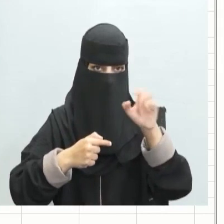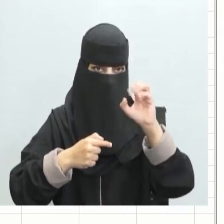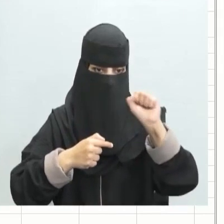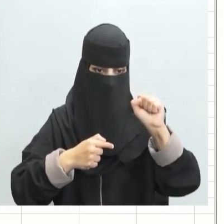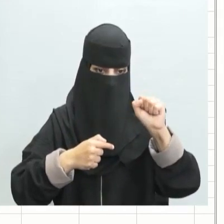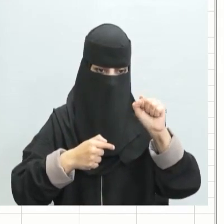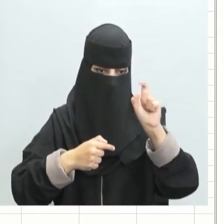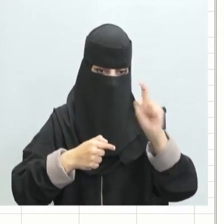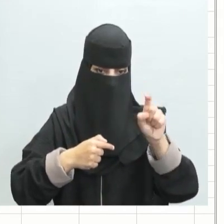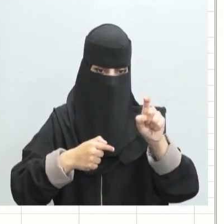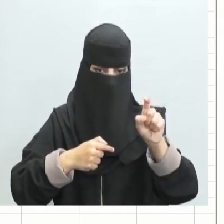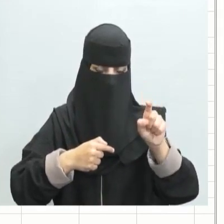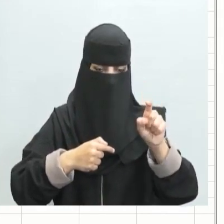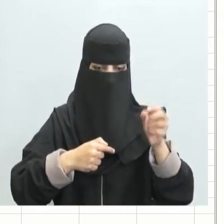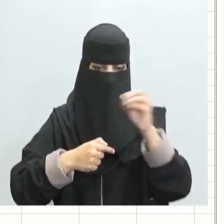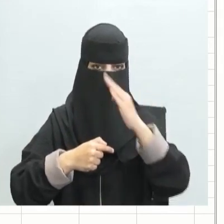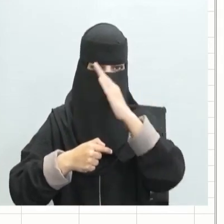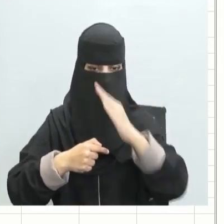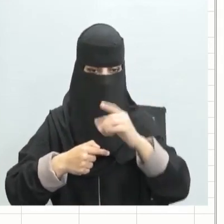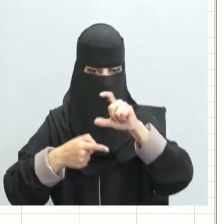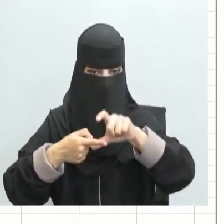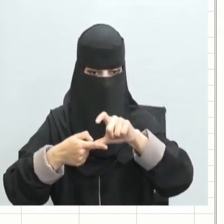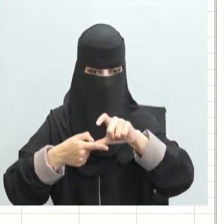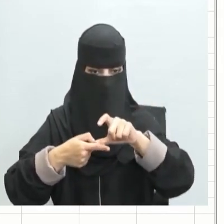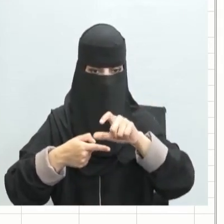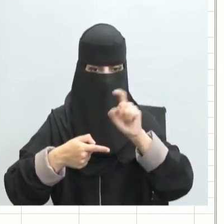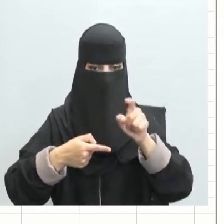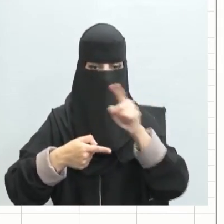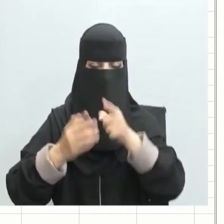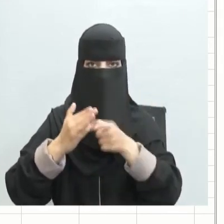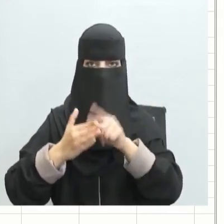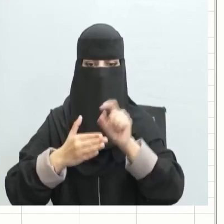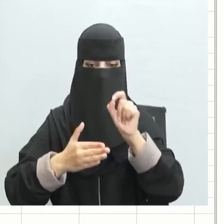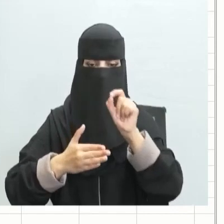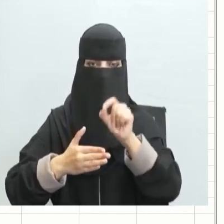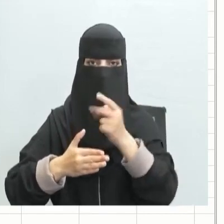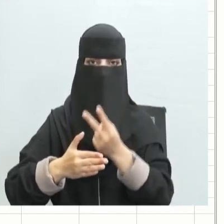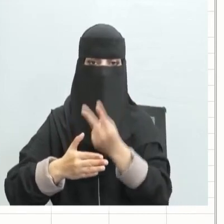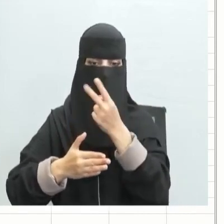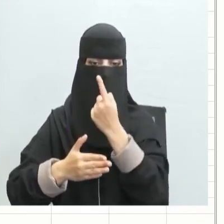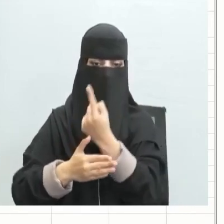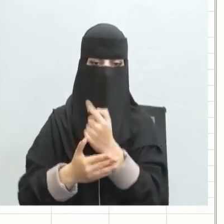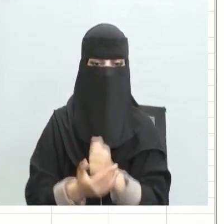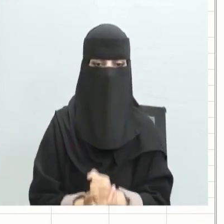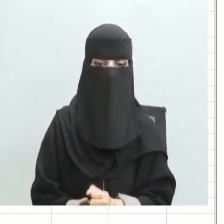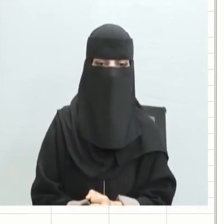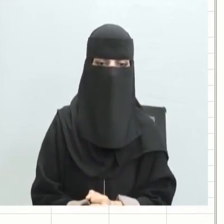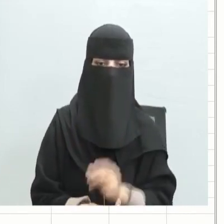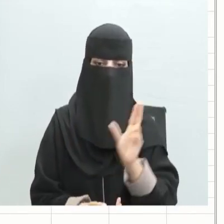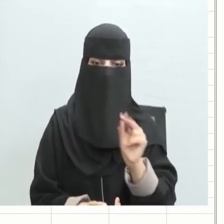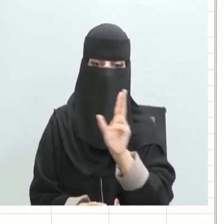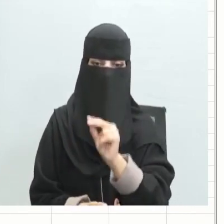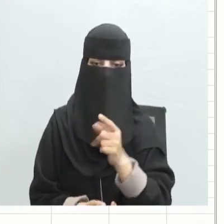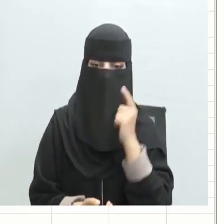واضغط القسمه وبعدين اروح للسي بهذا الشكل ونلاحظ انه اعطاني نفس النسبه اعطاني نفس النسبه